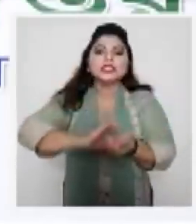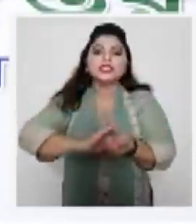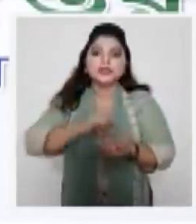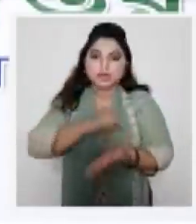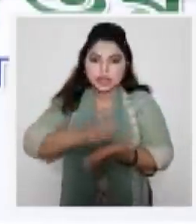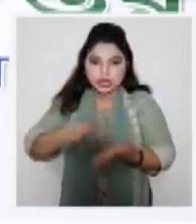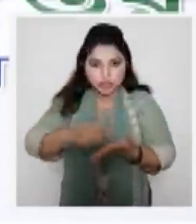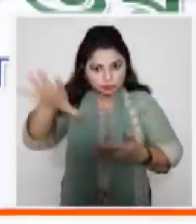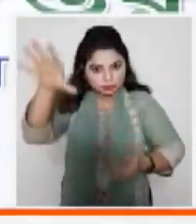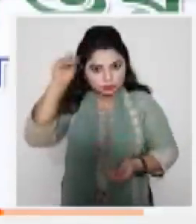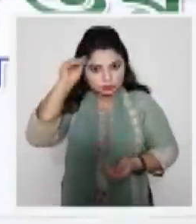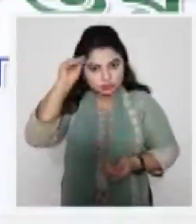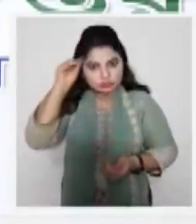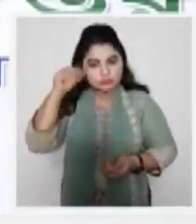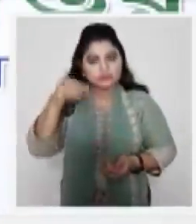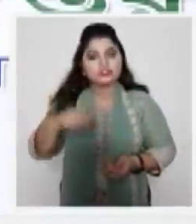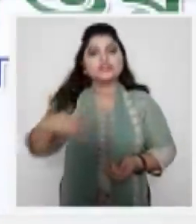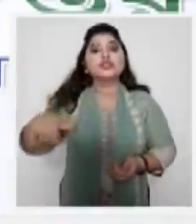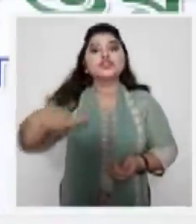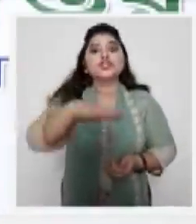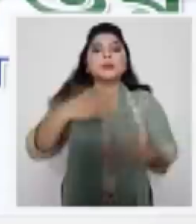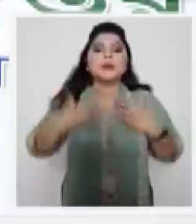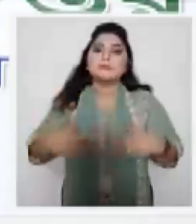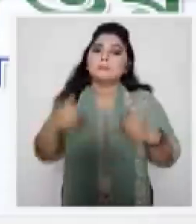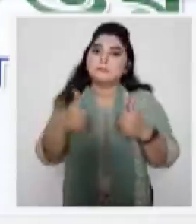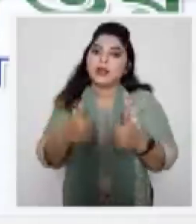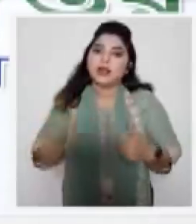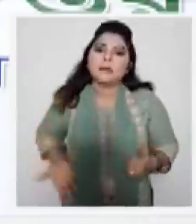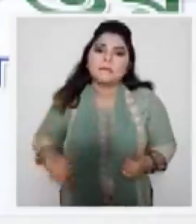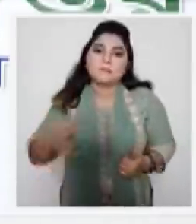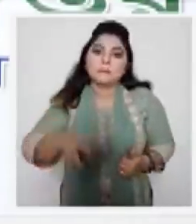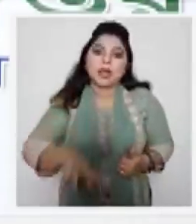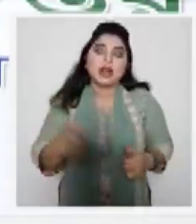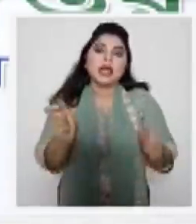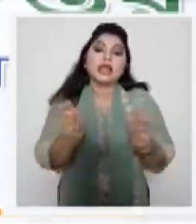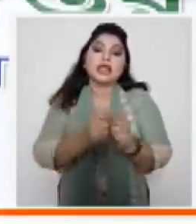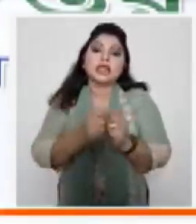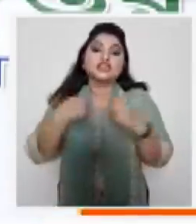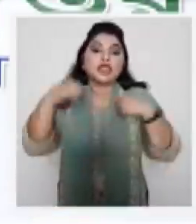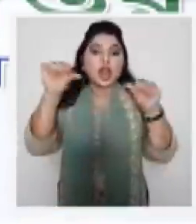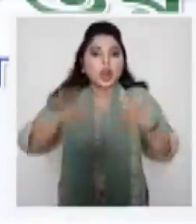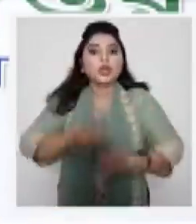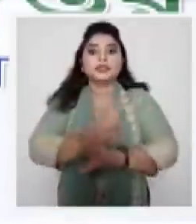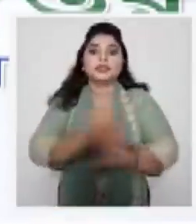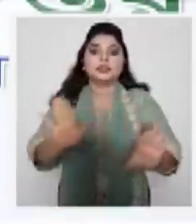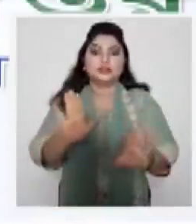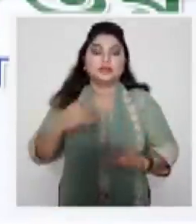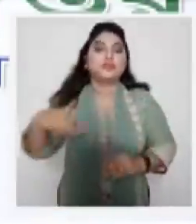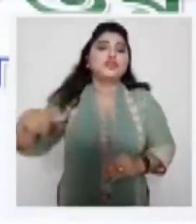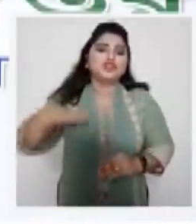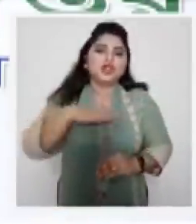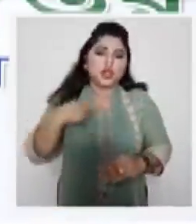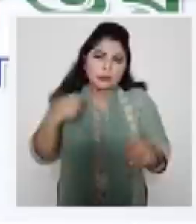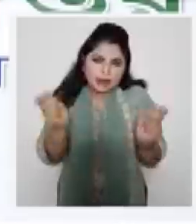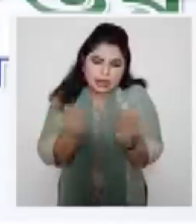ধন্যবাদ, সকলেই সুস্থ থাকবেন, স্বাস্থ্য নিয়ম মেনে চলবেন এবং ভালো থাকবেন। সুন্দর বাংলাদেশ গড়ে তোলার অঙ্গীকার